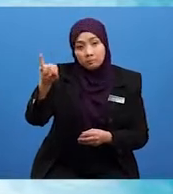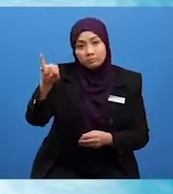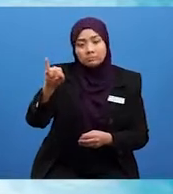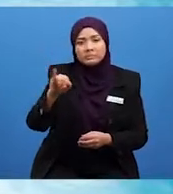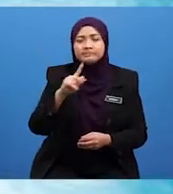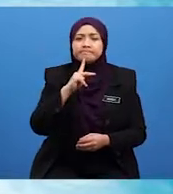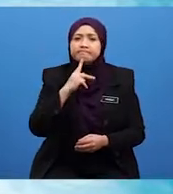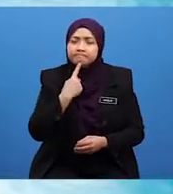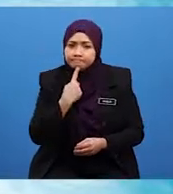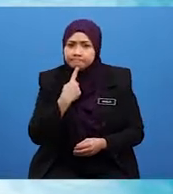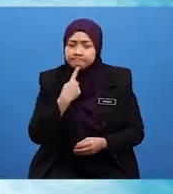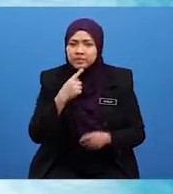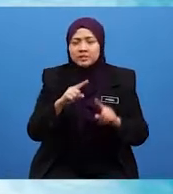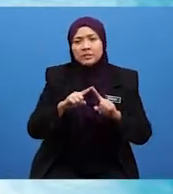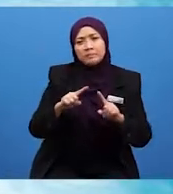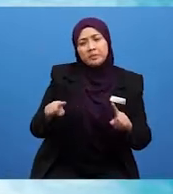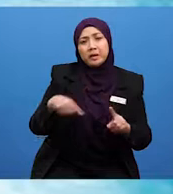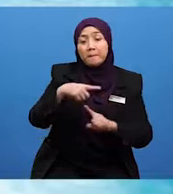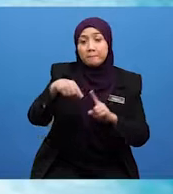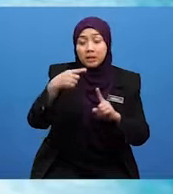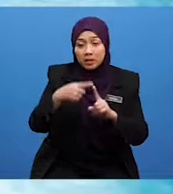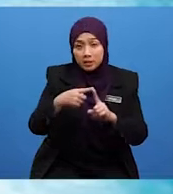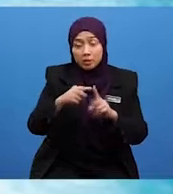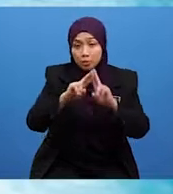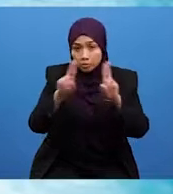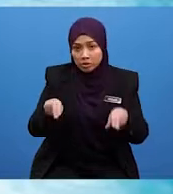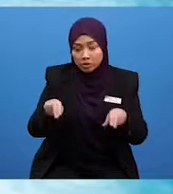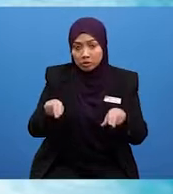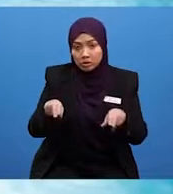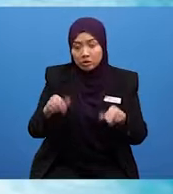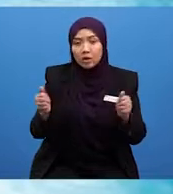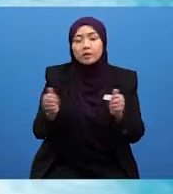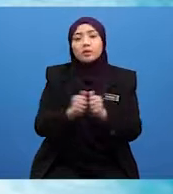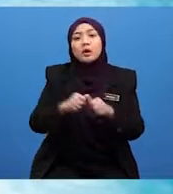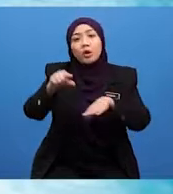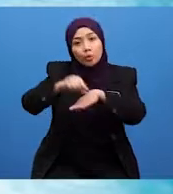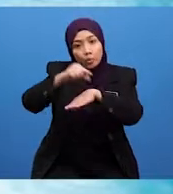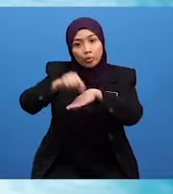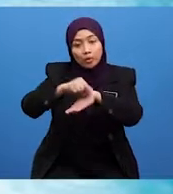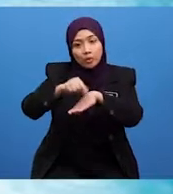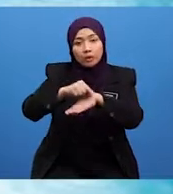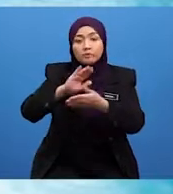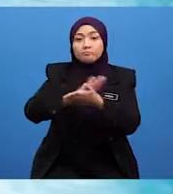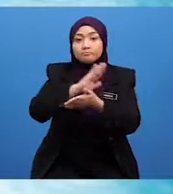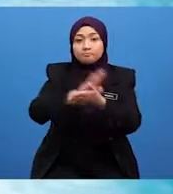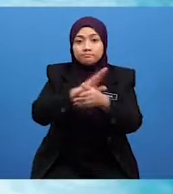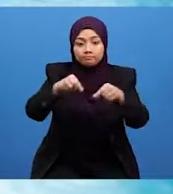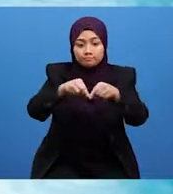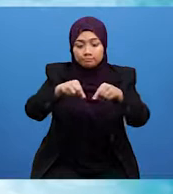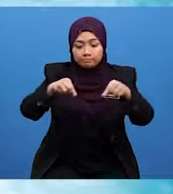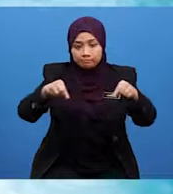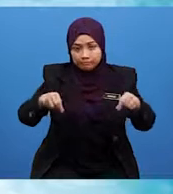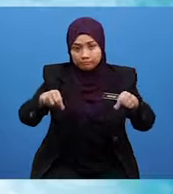Tetapi apabila Dila menguji perea tersebut dengan menggunakan kertas